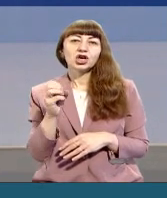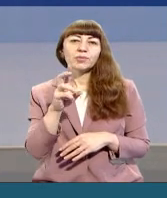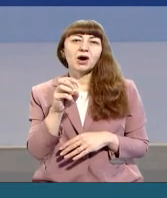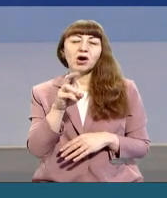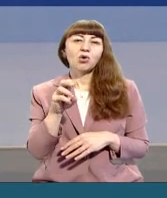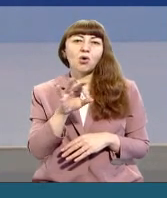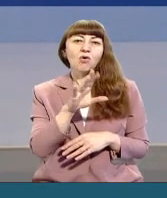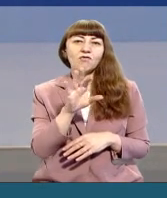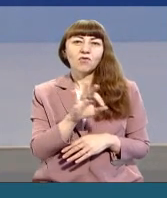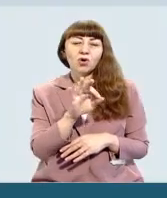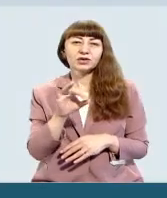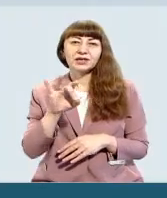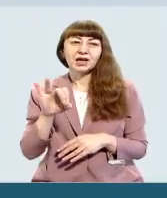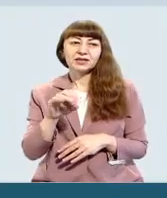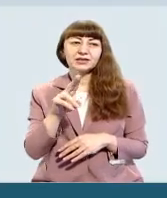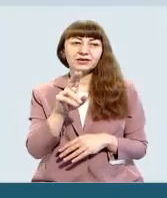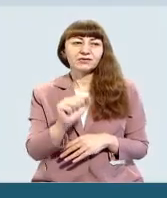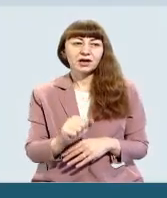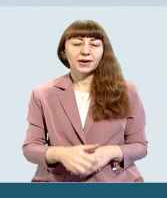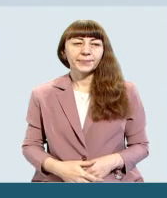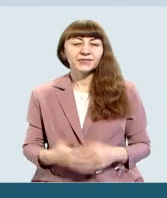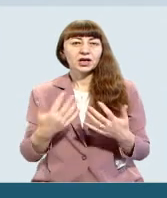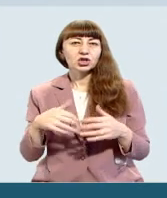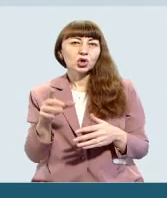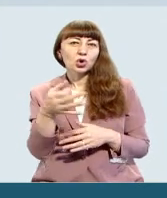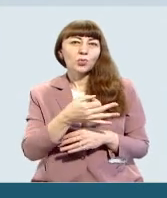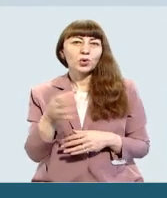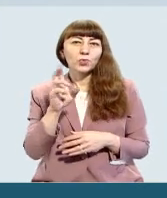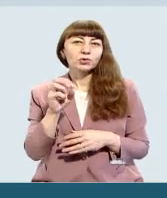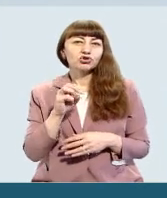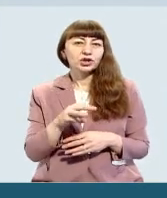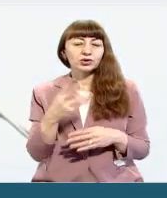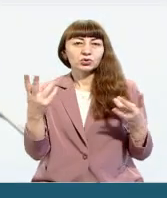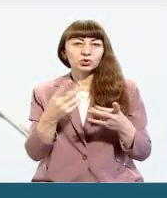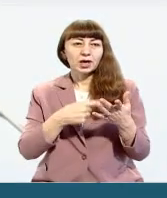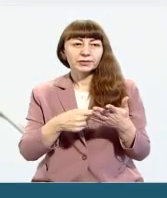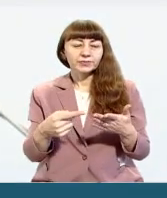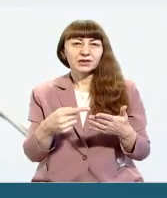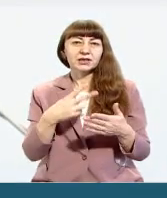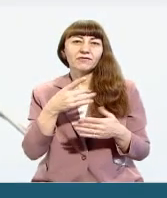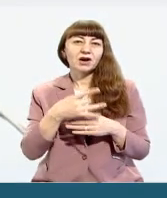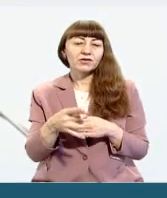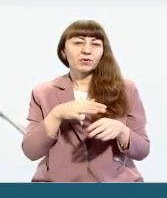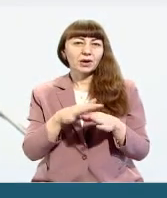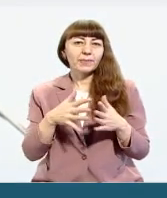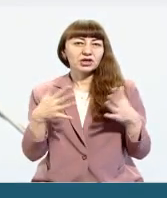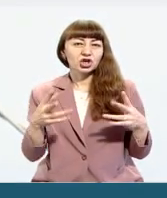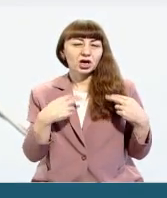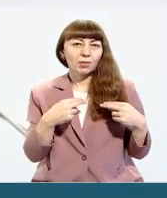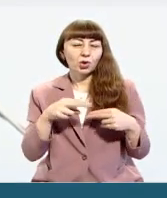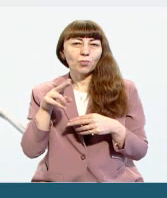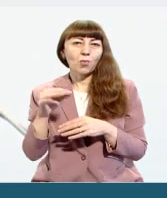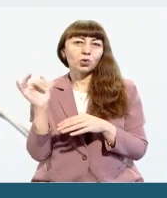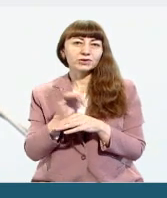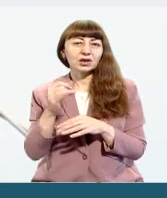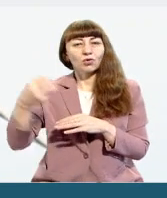бюджет есебінен жүргізілуде. Айта кету керек, ауданда жарықтандыру бойынша ауқымды жұмыстар атқарылуда. Елді мекен көшелерін қазір қараңғы мезгілде